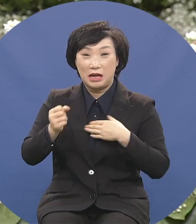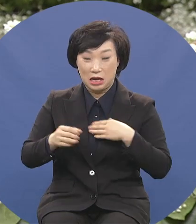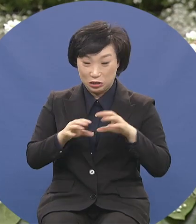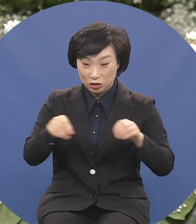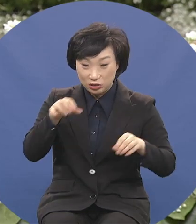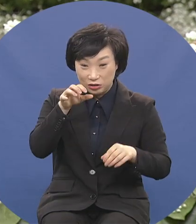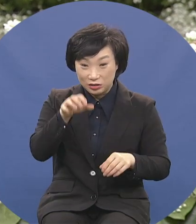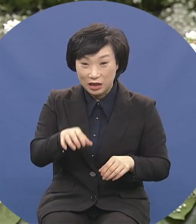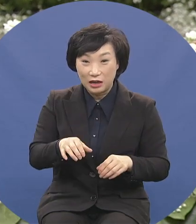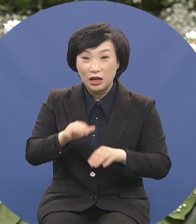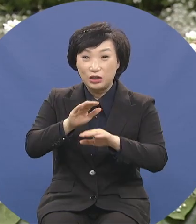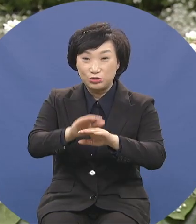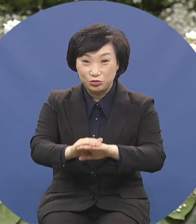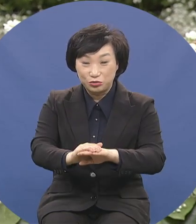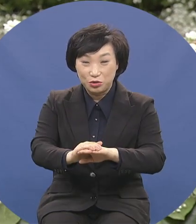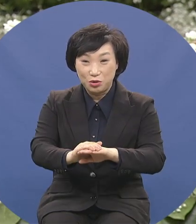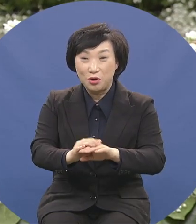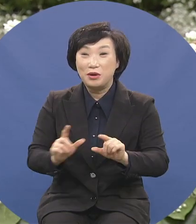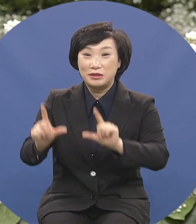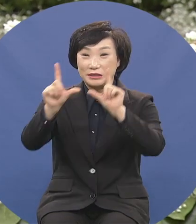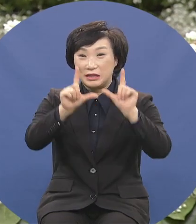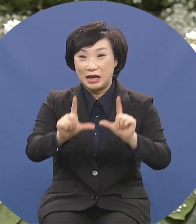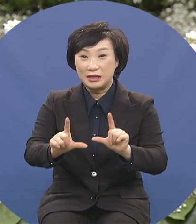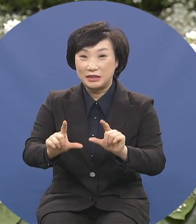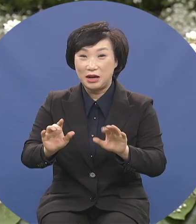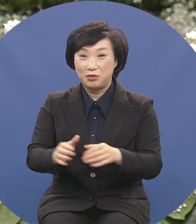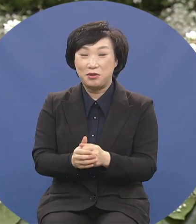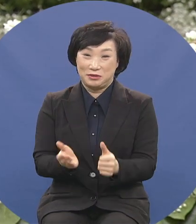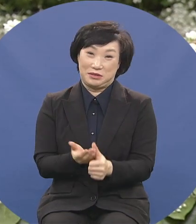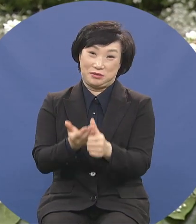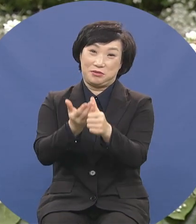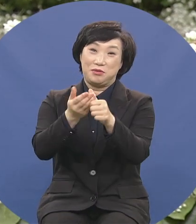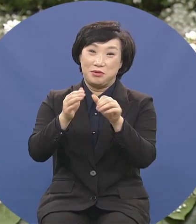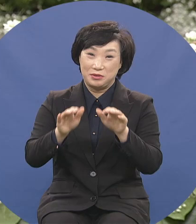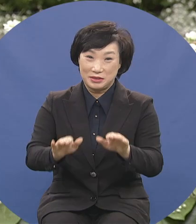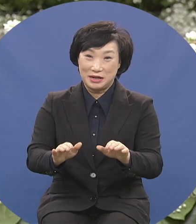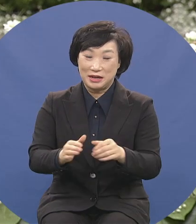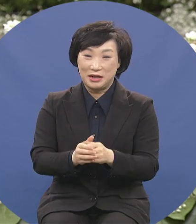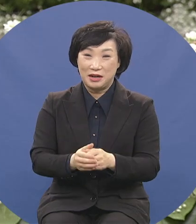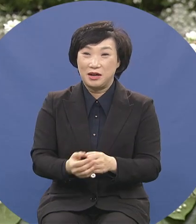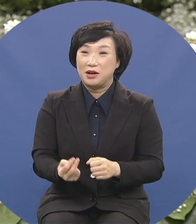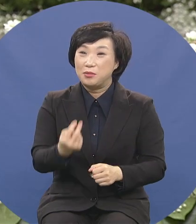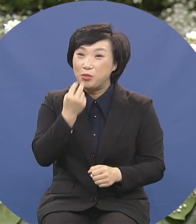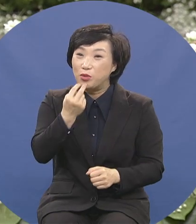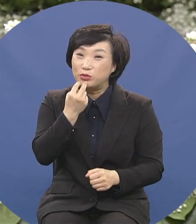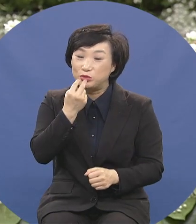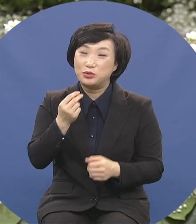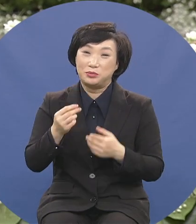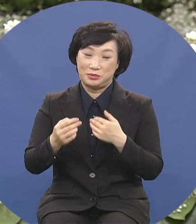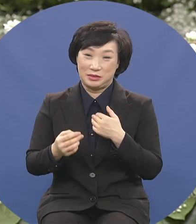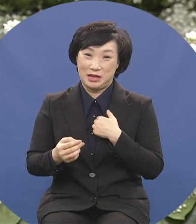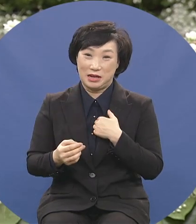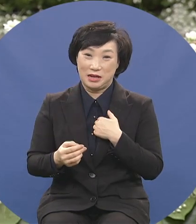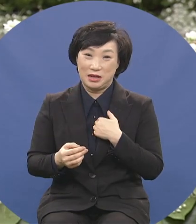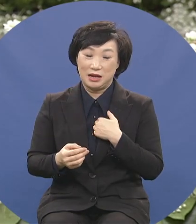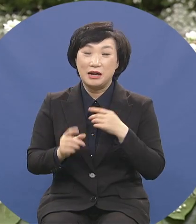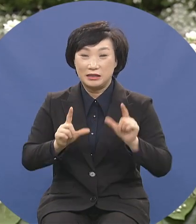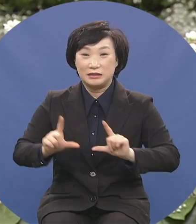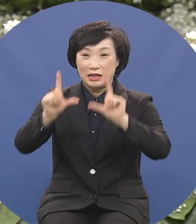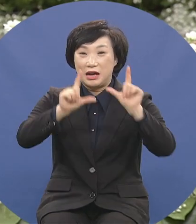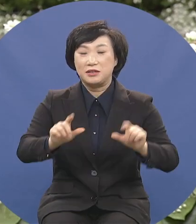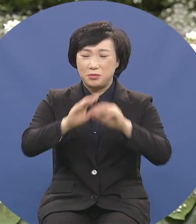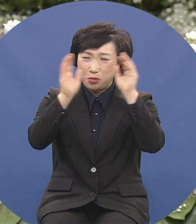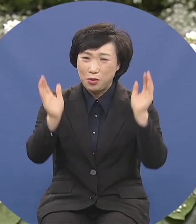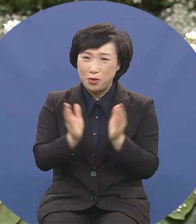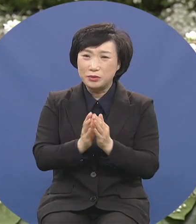땅에 두시고 살게 하시고 가꾸시고 목숨으로 지내온